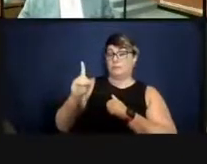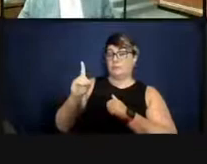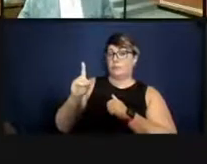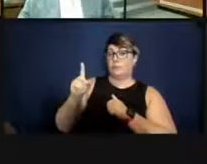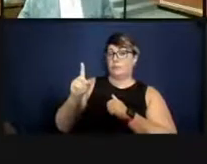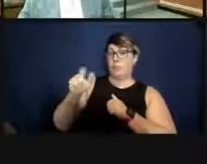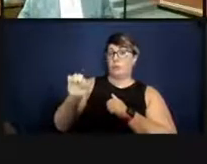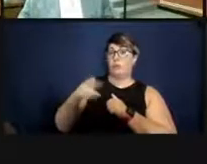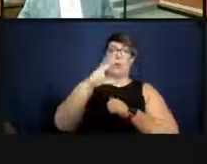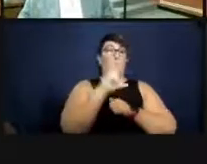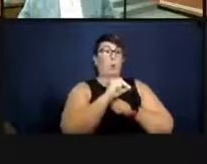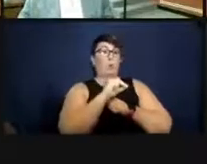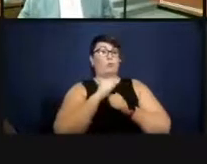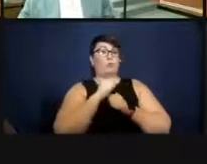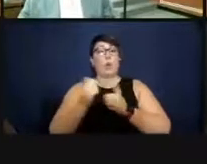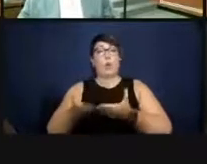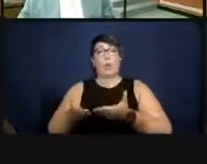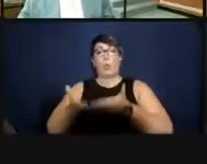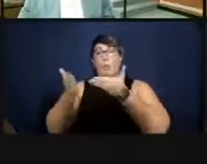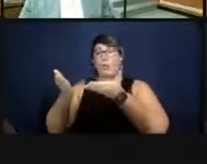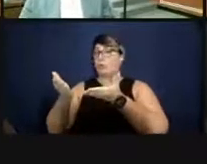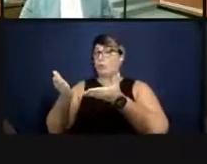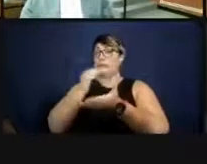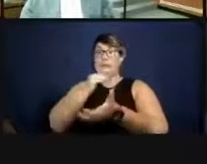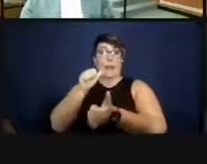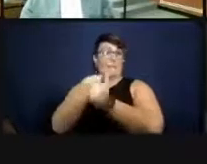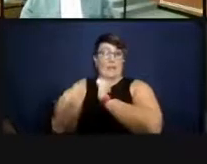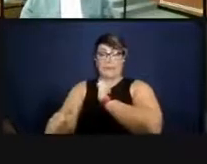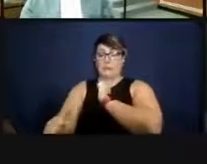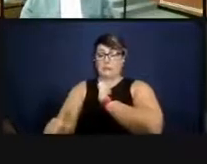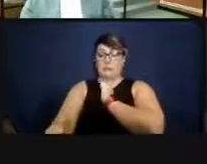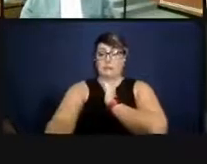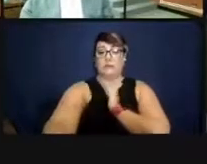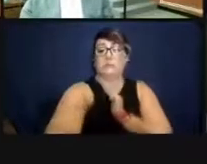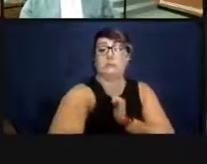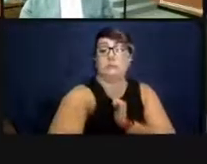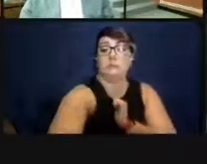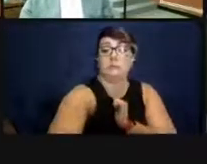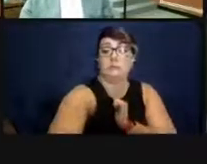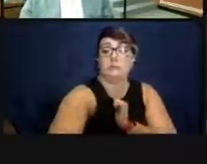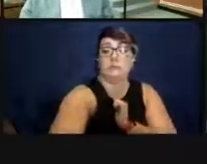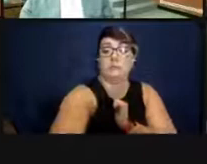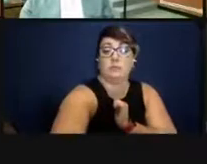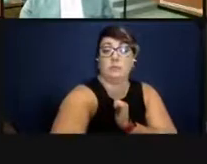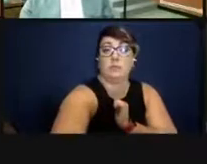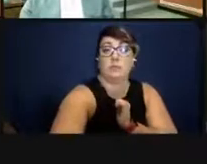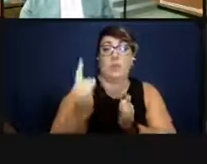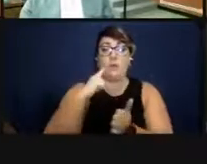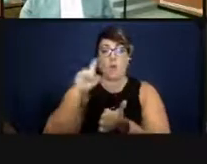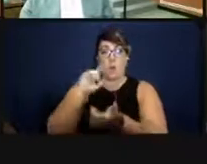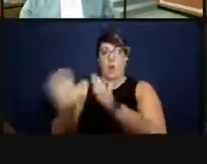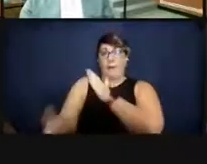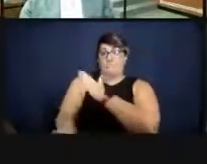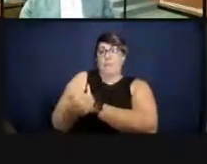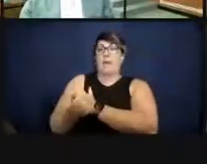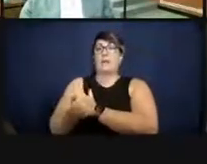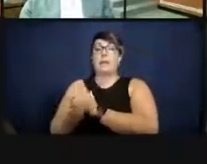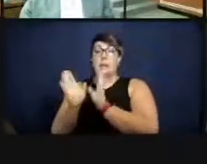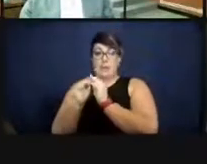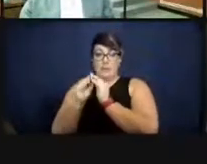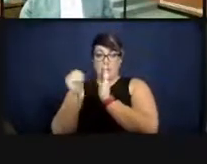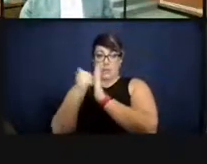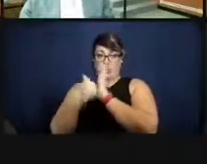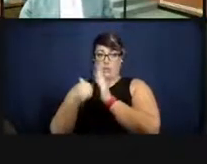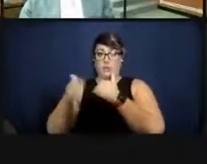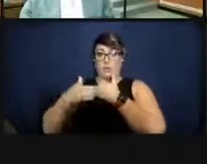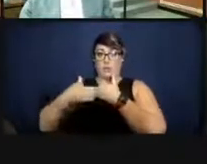Diane Porter, hapana. Kwa hivyo mswada huu hautapitishwa. Hatutaujumuisha katika agenda yetu ya